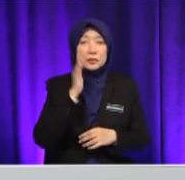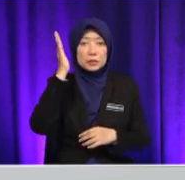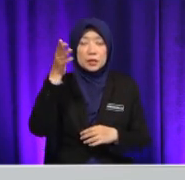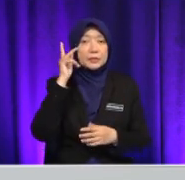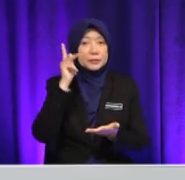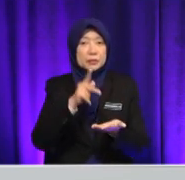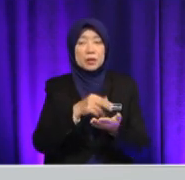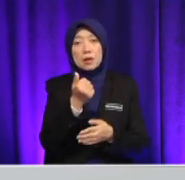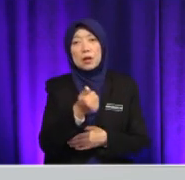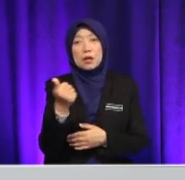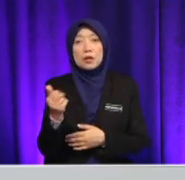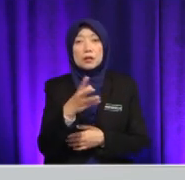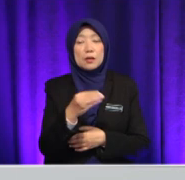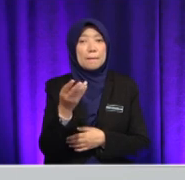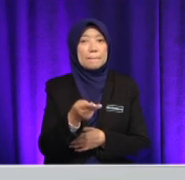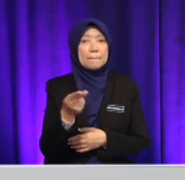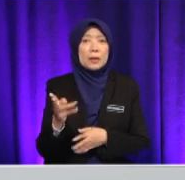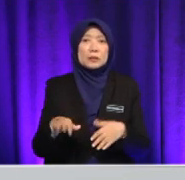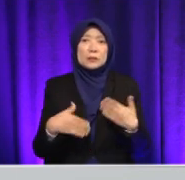alatan dan bahan macam-macam